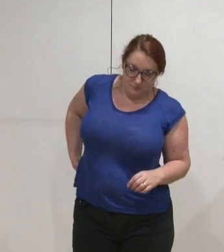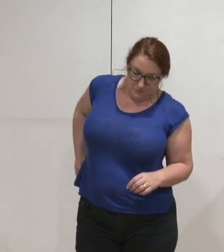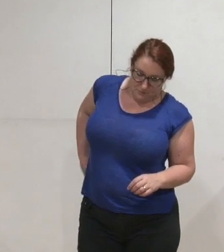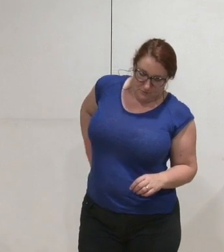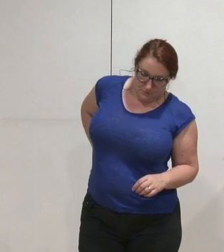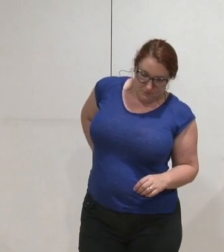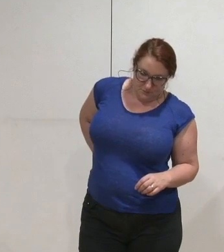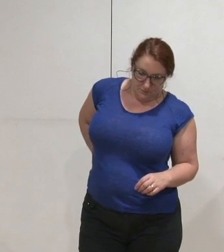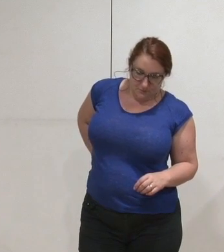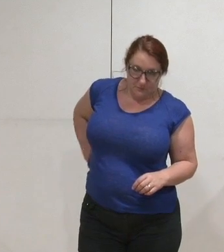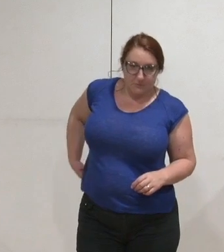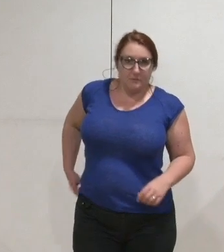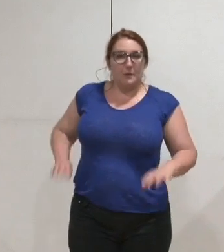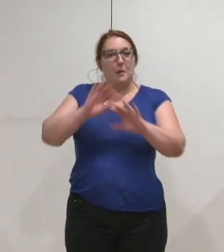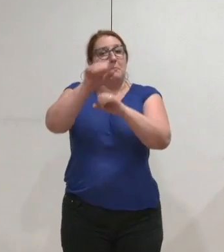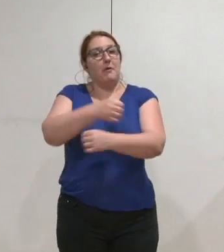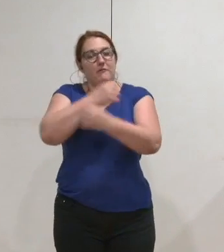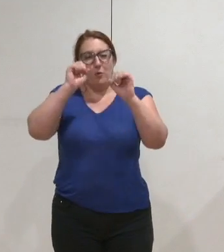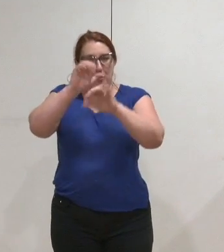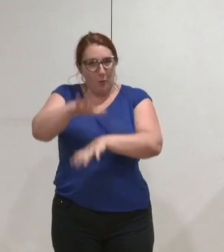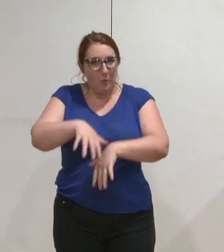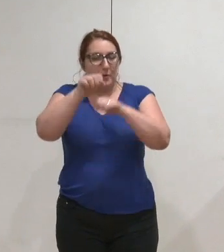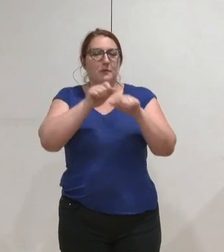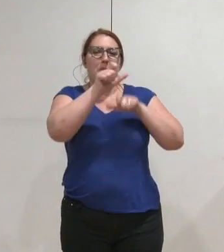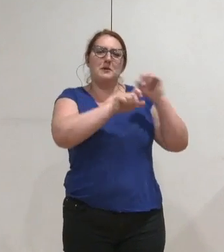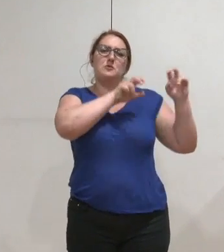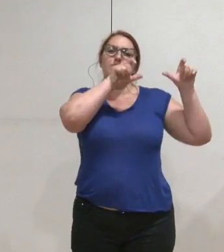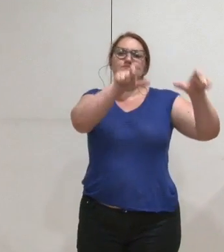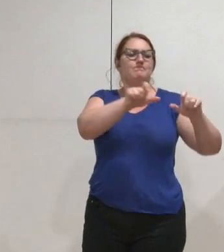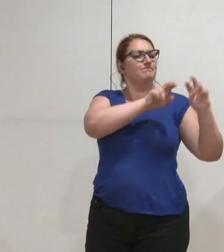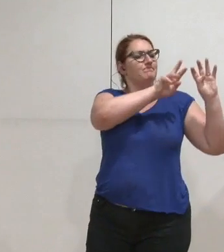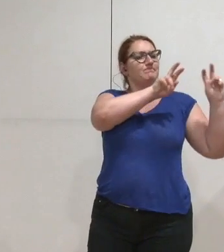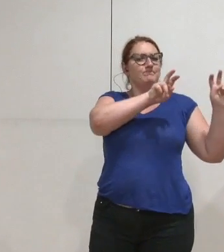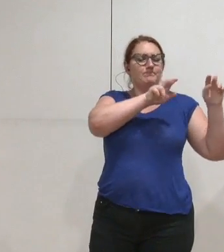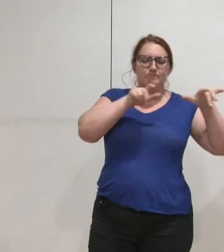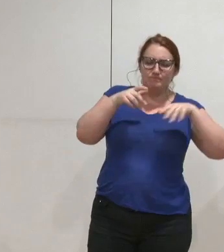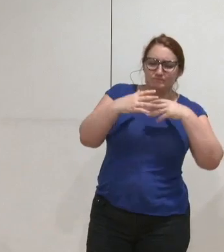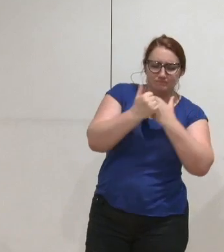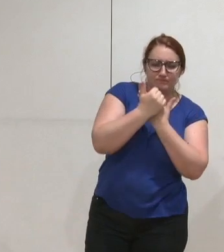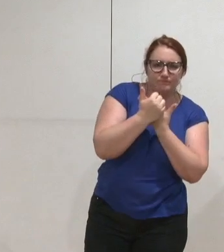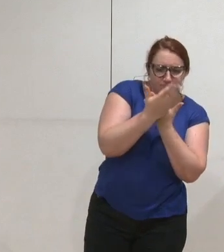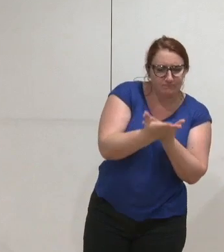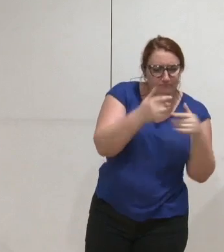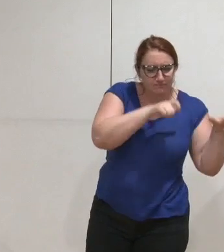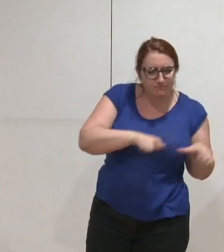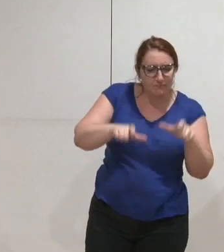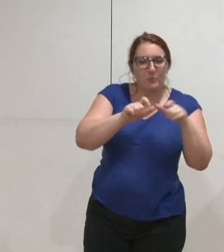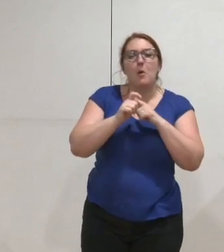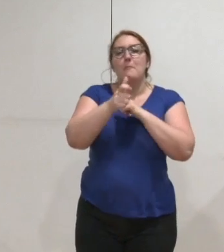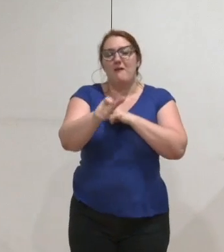assesseurs surveiller le dépouillement et pendant ce temps on enchaîne avec la libération 48 on reviendra ensuite sur la